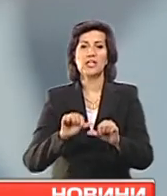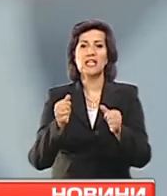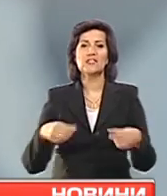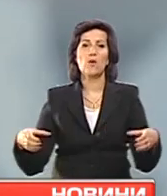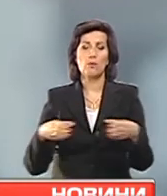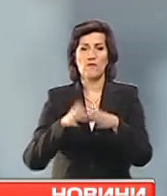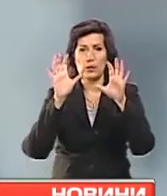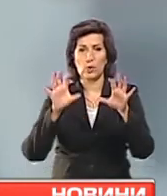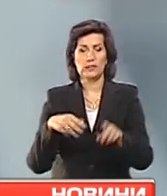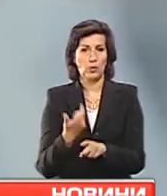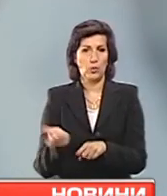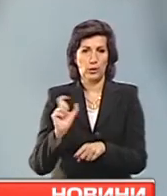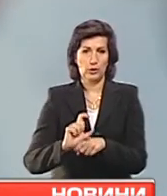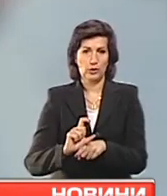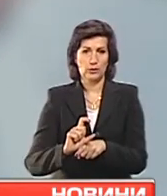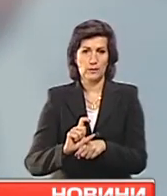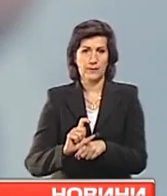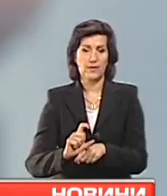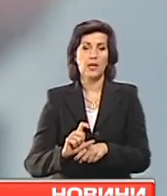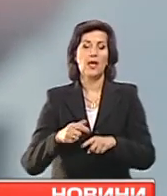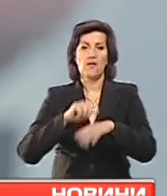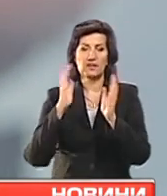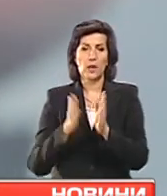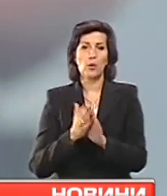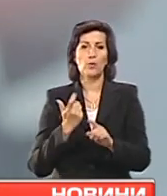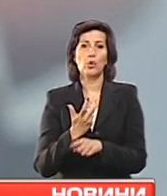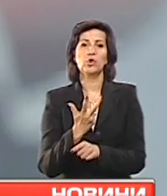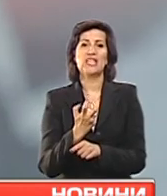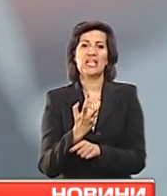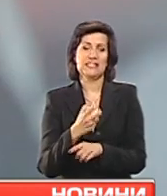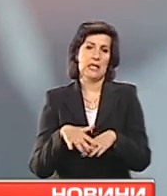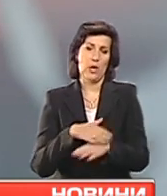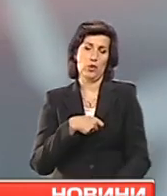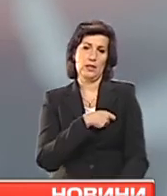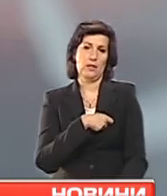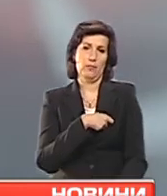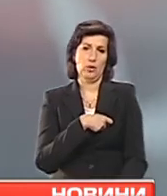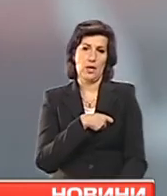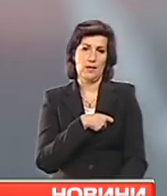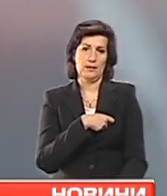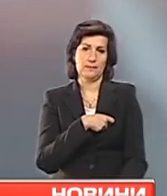сформувати конституційну більшість, тобто набрати загалом понад 300 народних депутатів до складу такої коаліції.